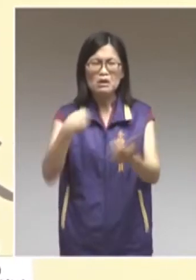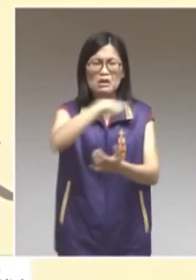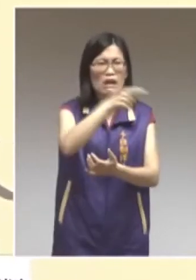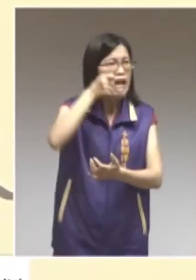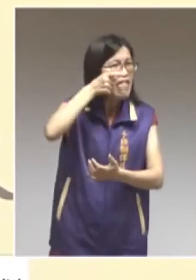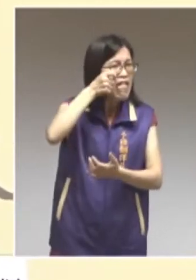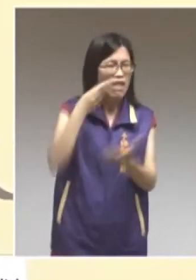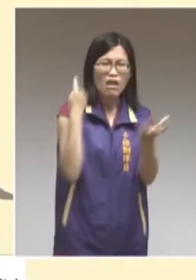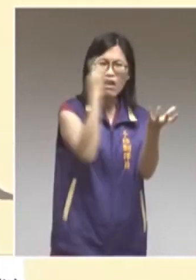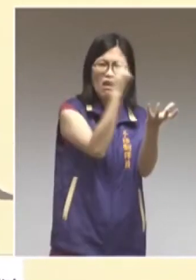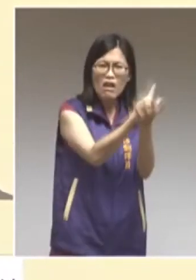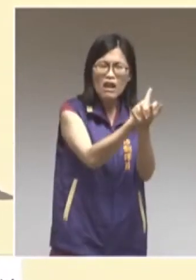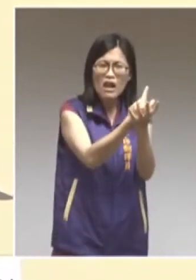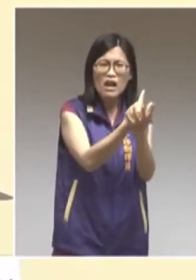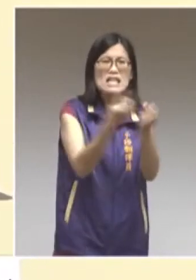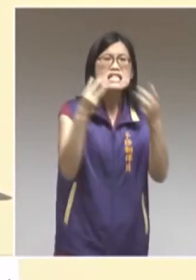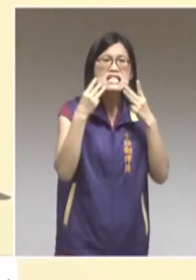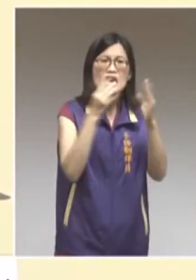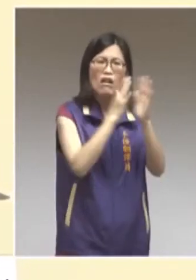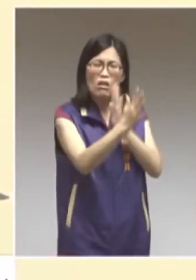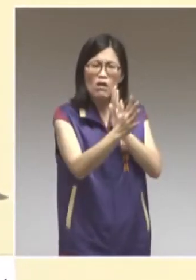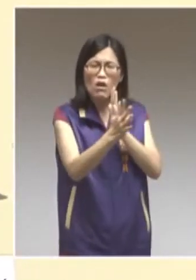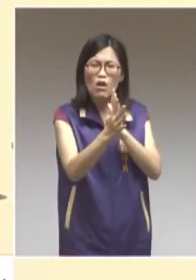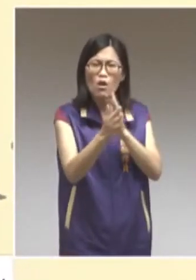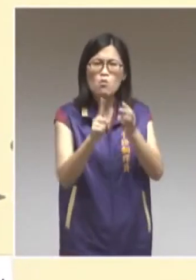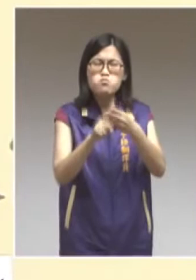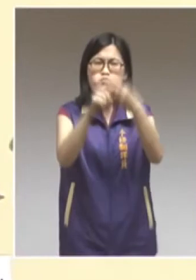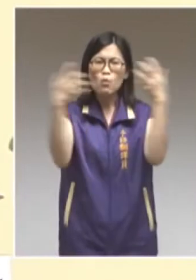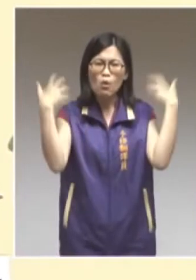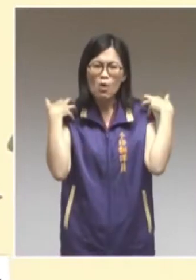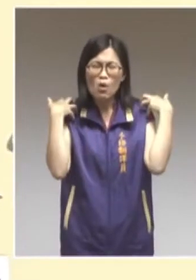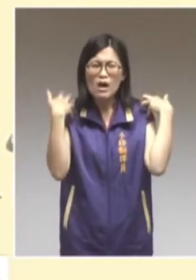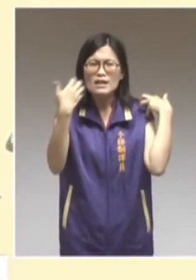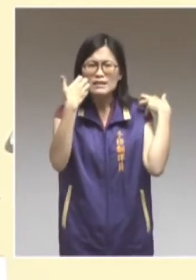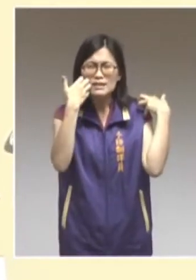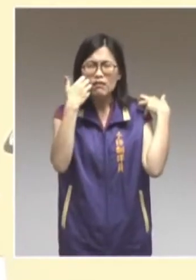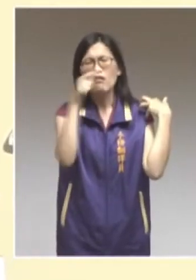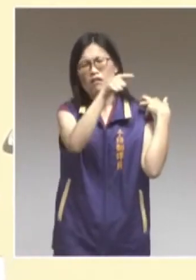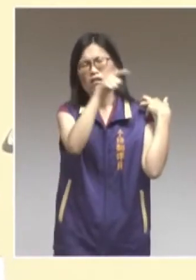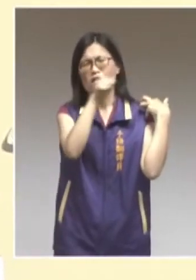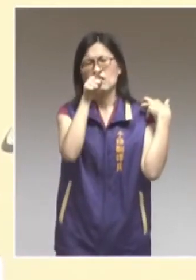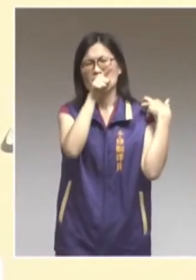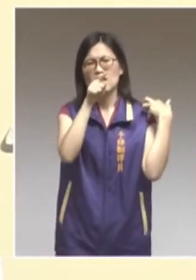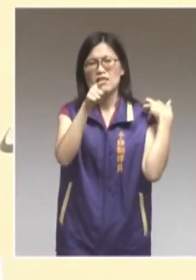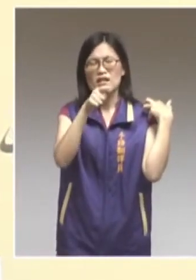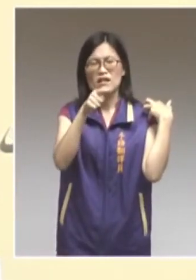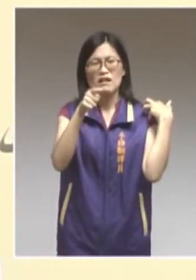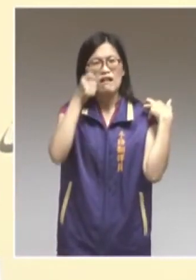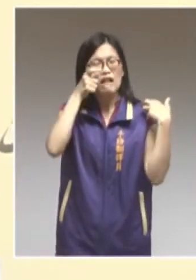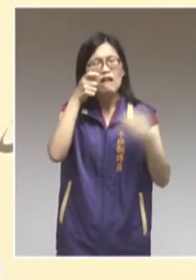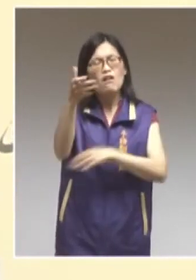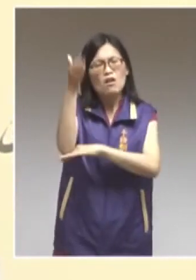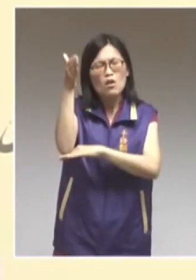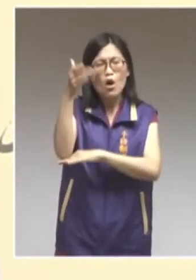营队这件事情，基本上，主责是在这个该地方政府。那我们对于高雄市